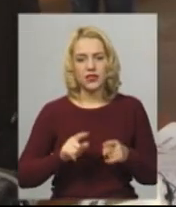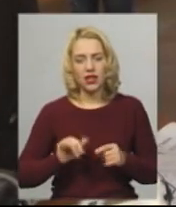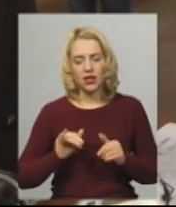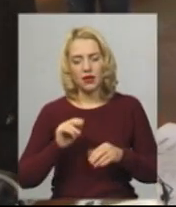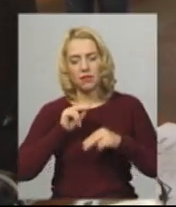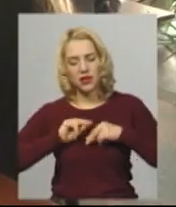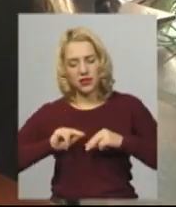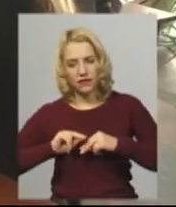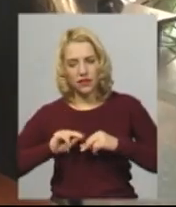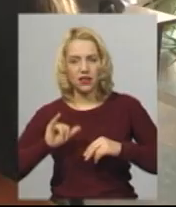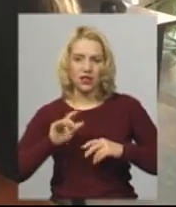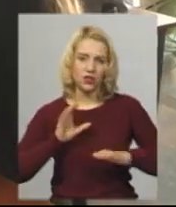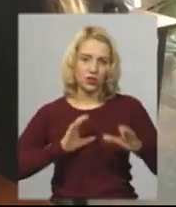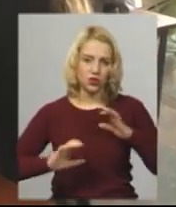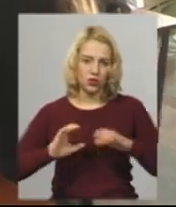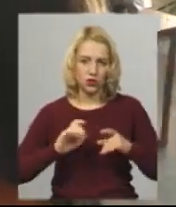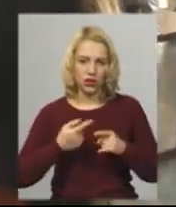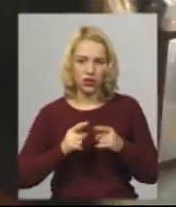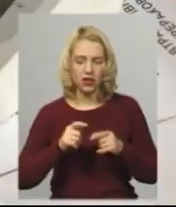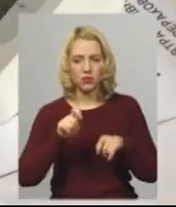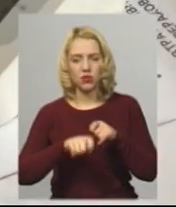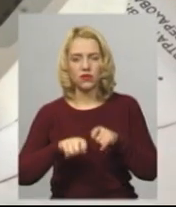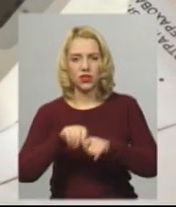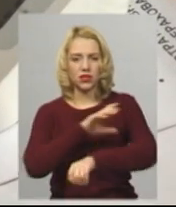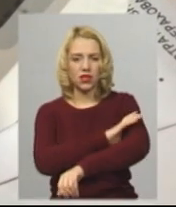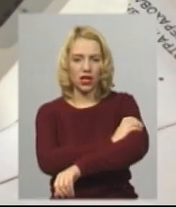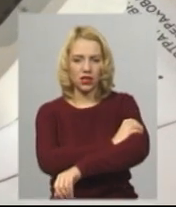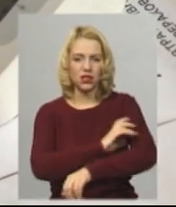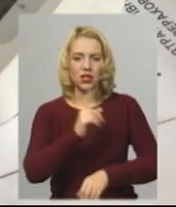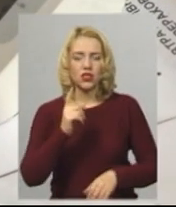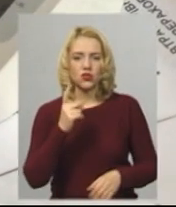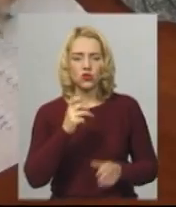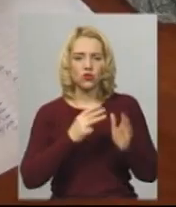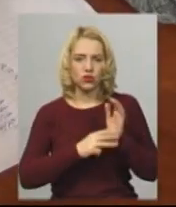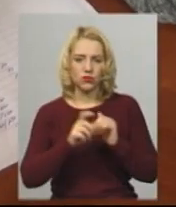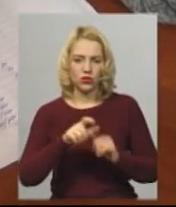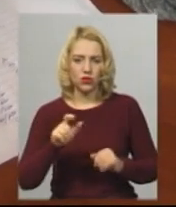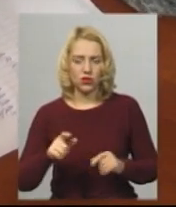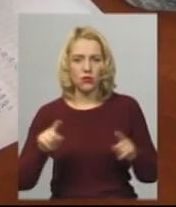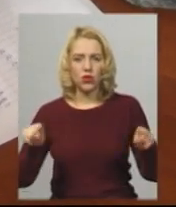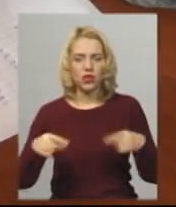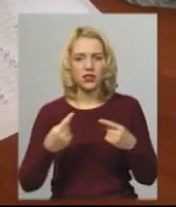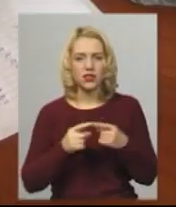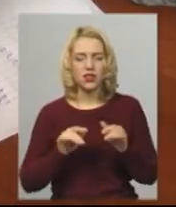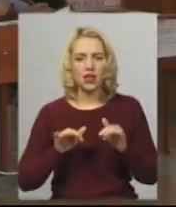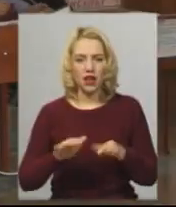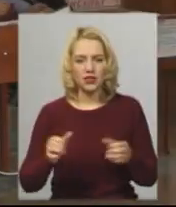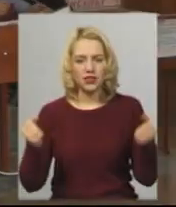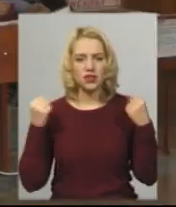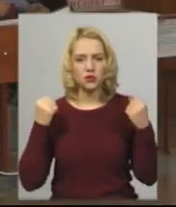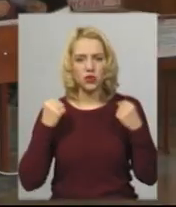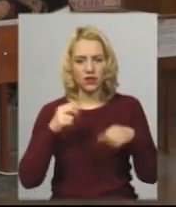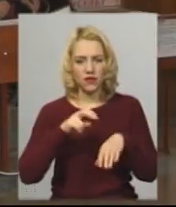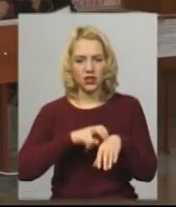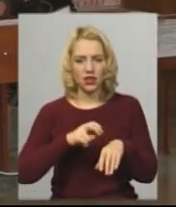За півгодини артеріальний тиск перевірили 90 осіб. Організаторка акції, лікар спортивної медицини Алла Соловей, каже, акцію вирішили провести